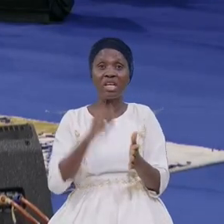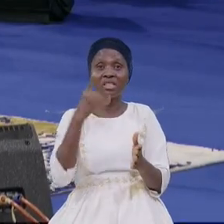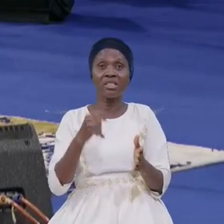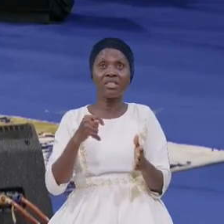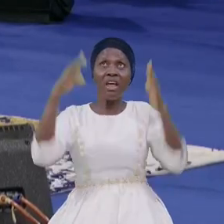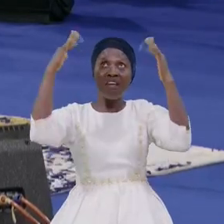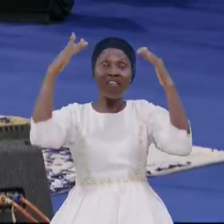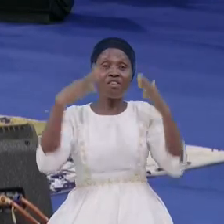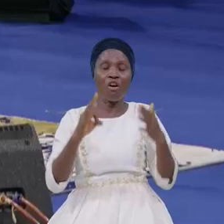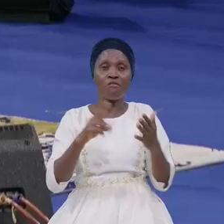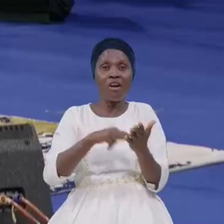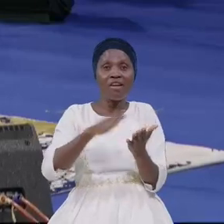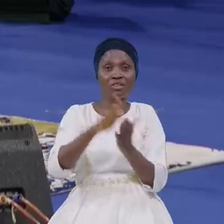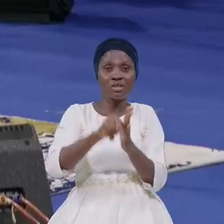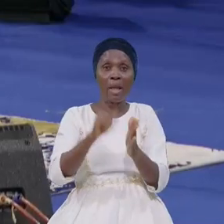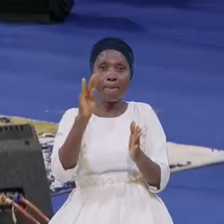Je suis désolé de ce que j'ai fait. Mais